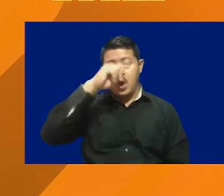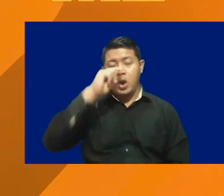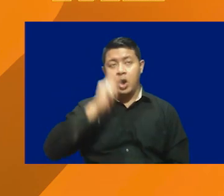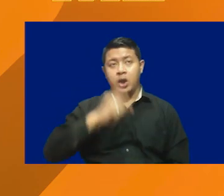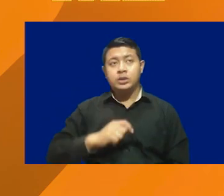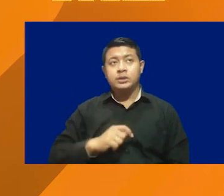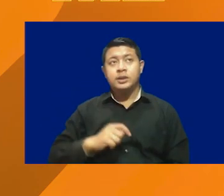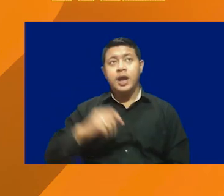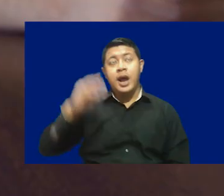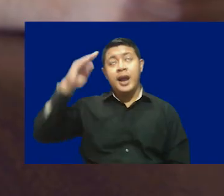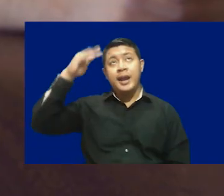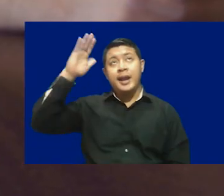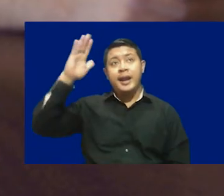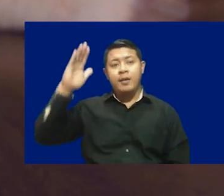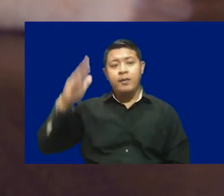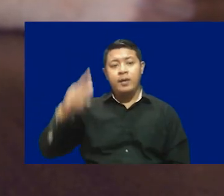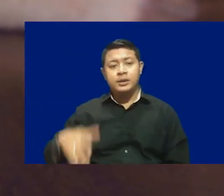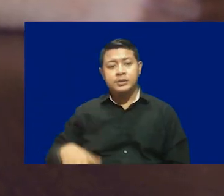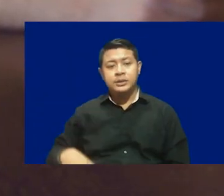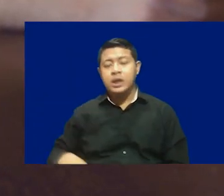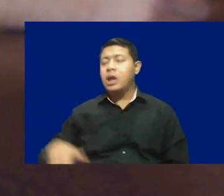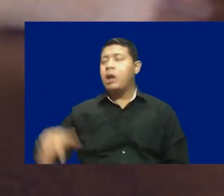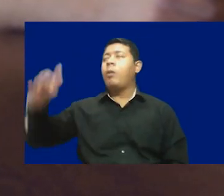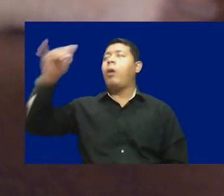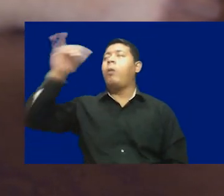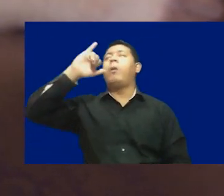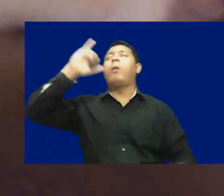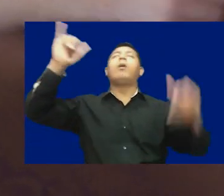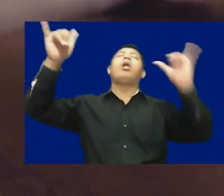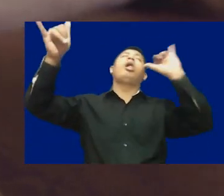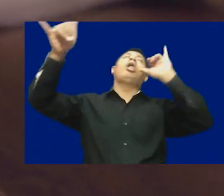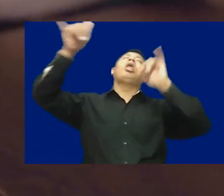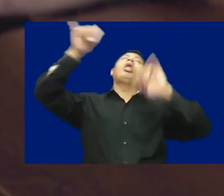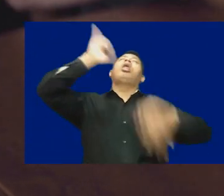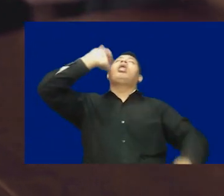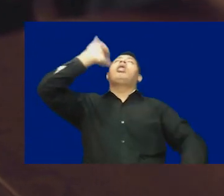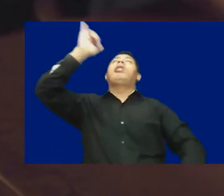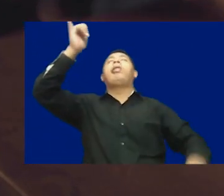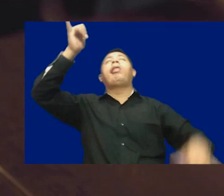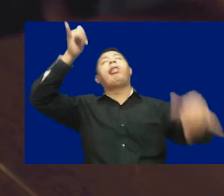Akibatnya bisa loh orang dewasa atau orang tua itu menjadi mabuk-mabukan.